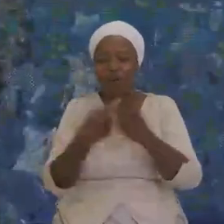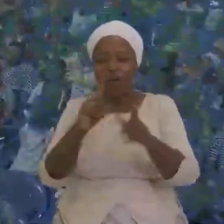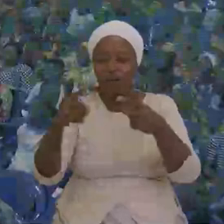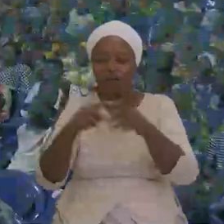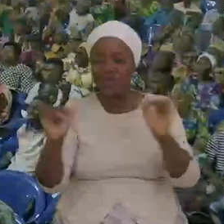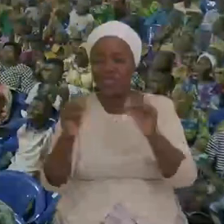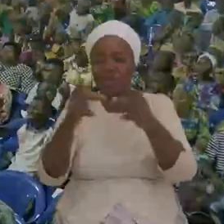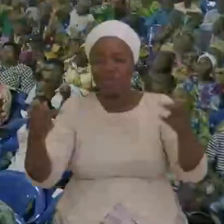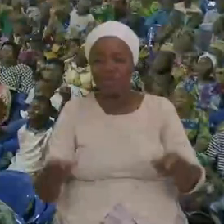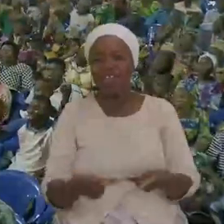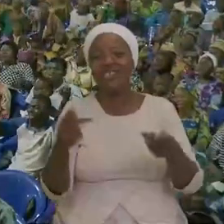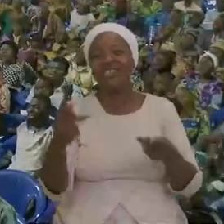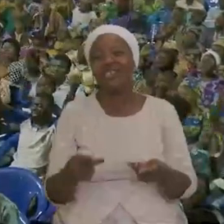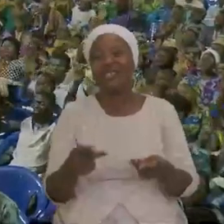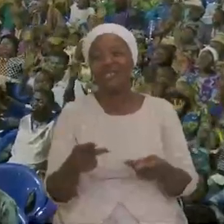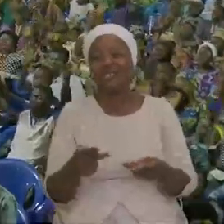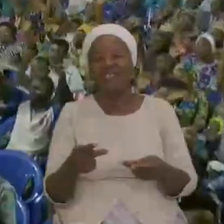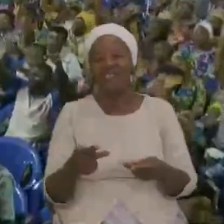tous à la même destination.